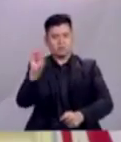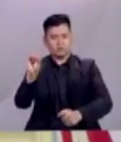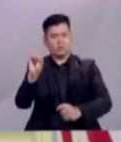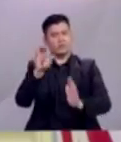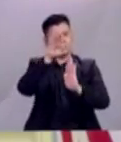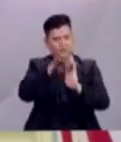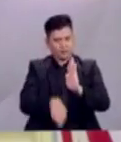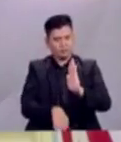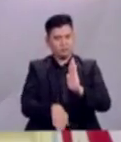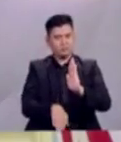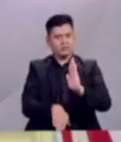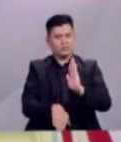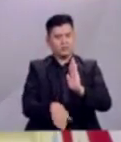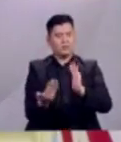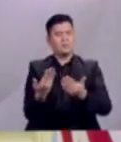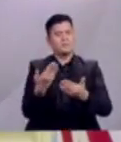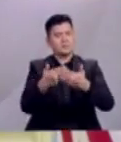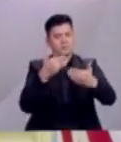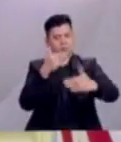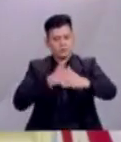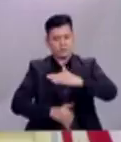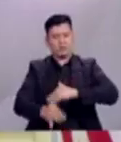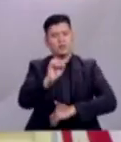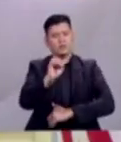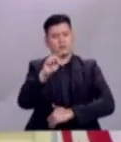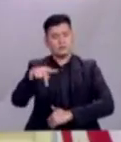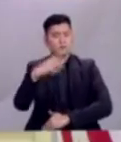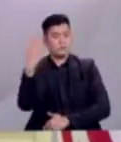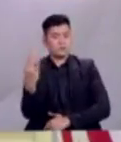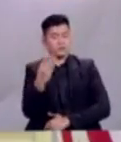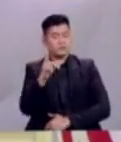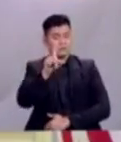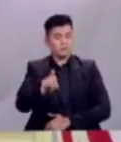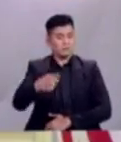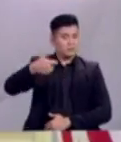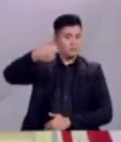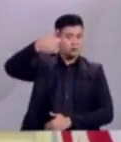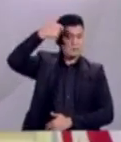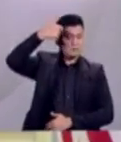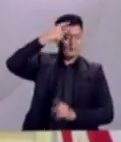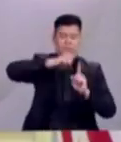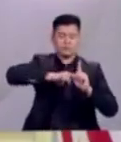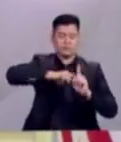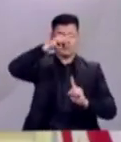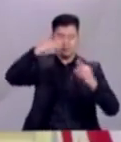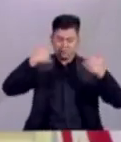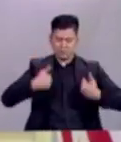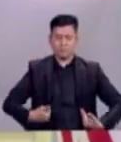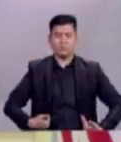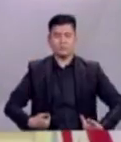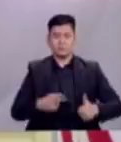untuk sebelum masuk, SOP biasa. Cek dari segi temperature, suhu badan,